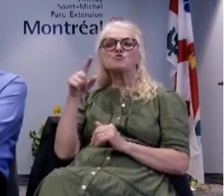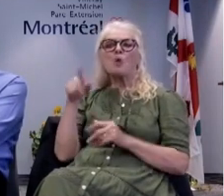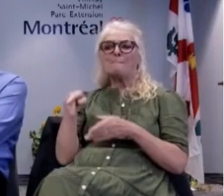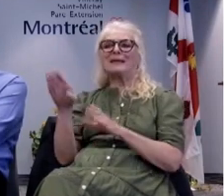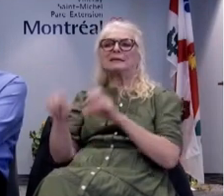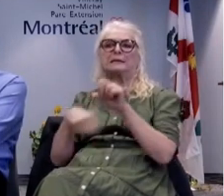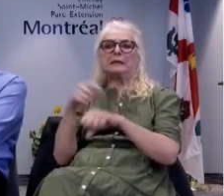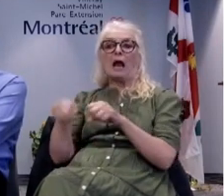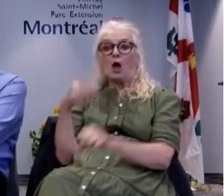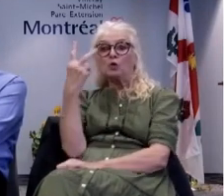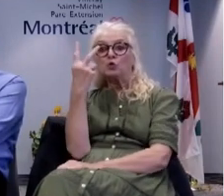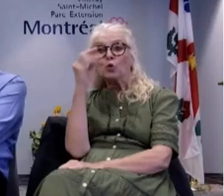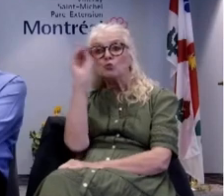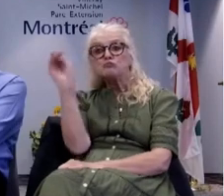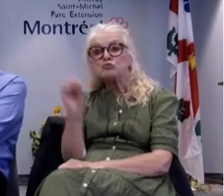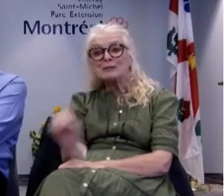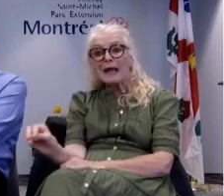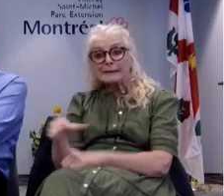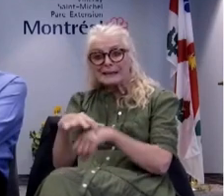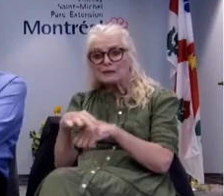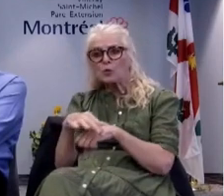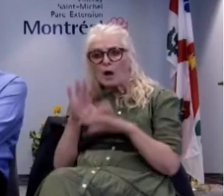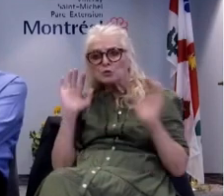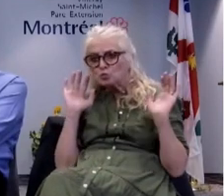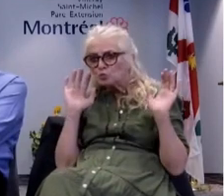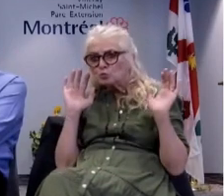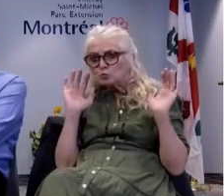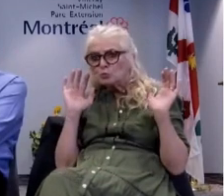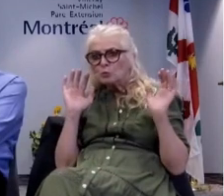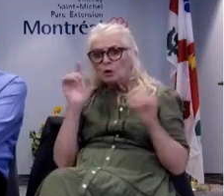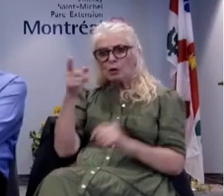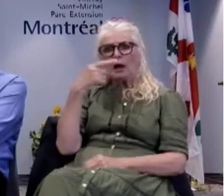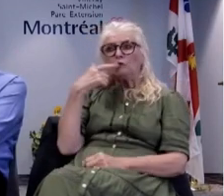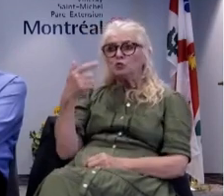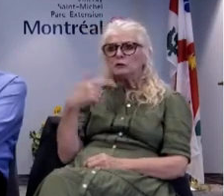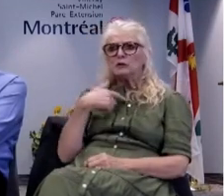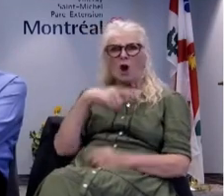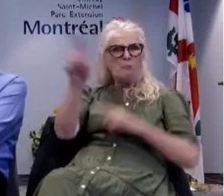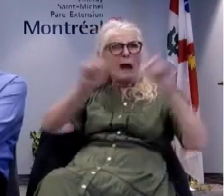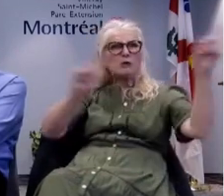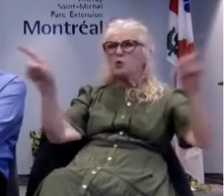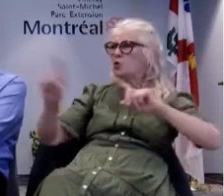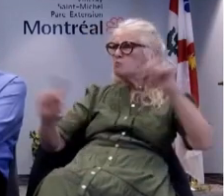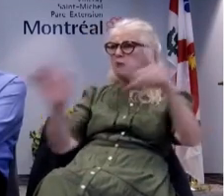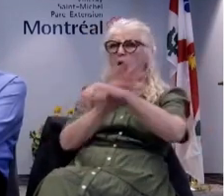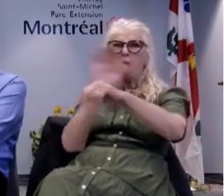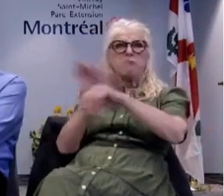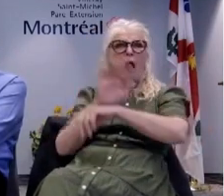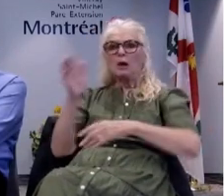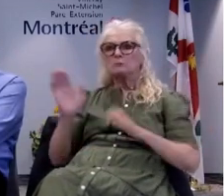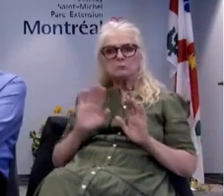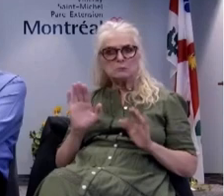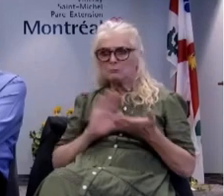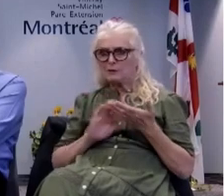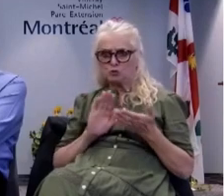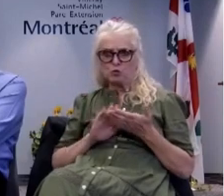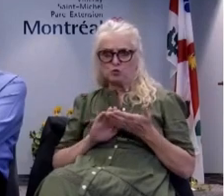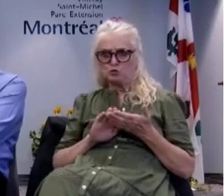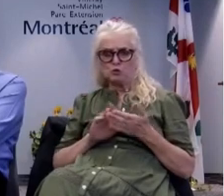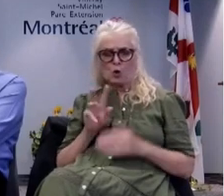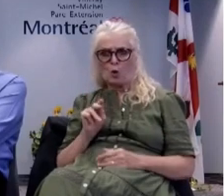% Donc, quand on vient me dire qu'on en met partout, je m'excuse, en ce moment, c'est 2